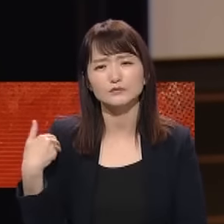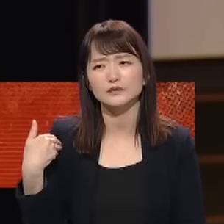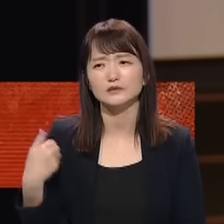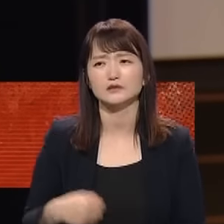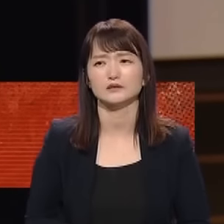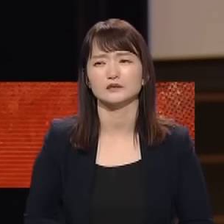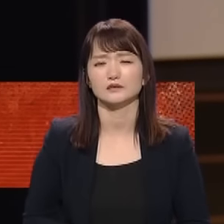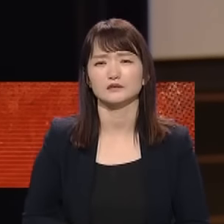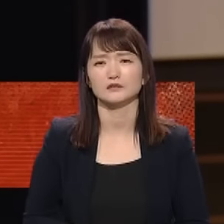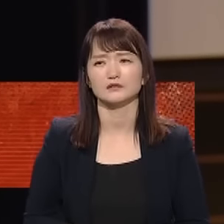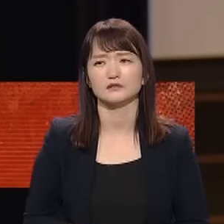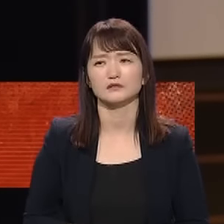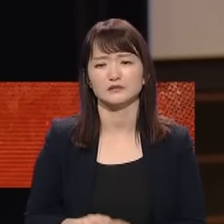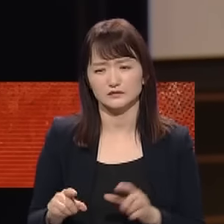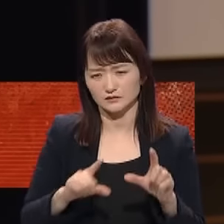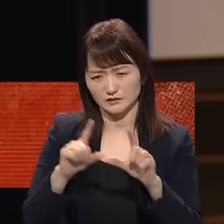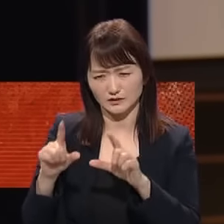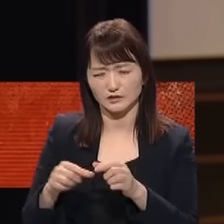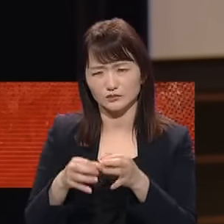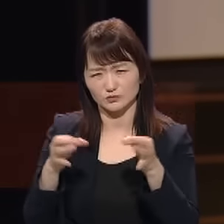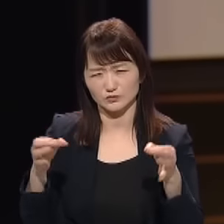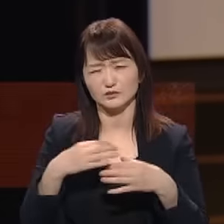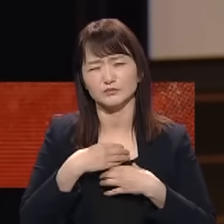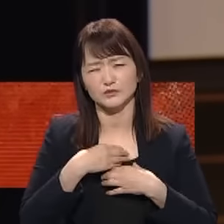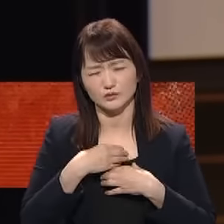말년이라도 평온하게 좀 보내주셨으면 좋겠습니다.